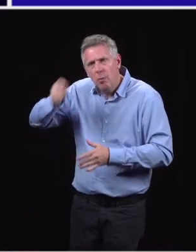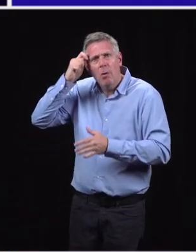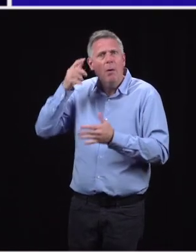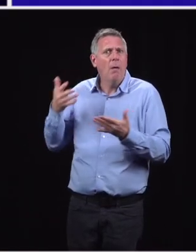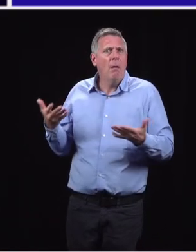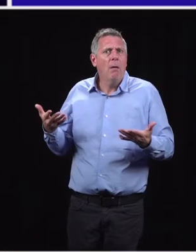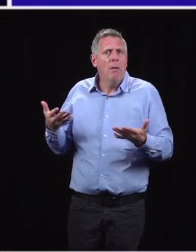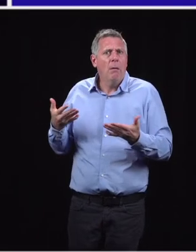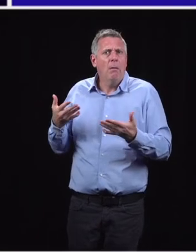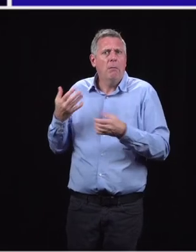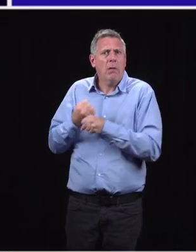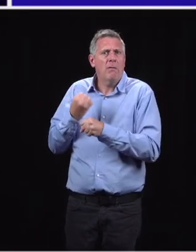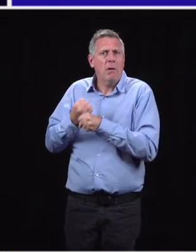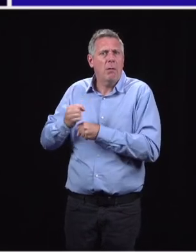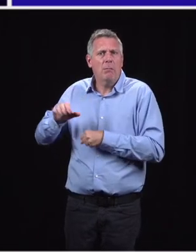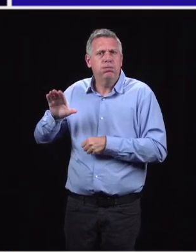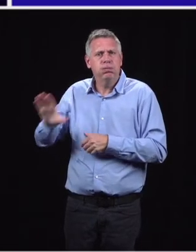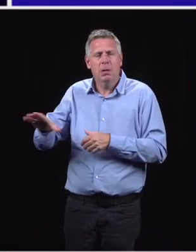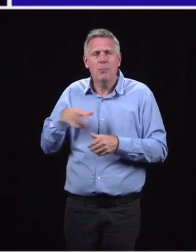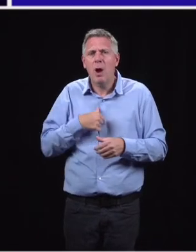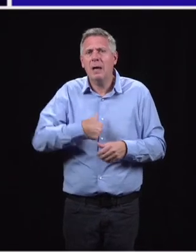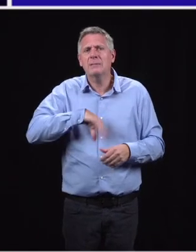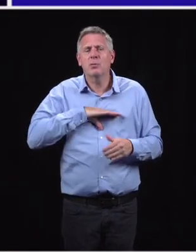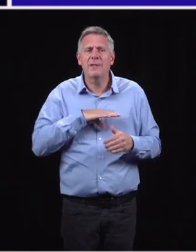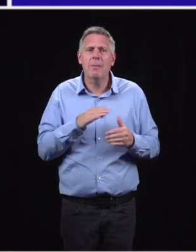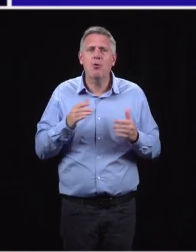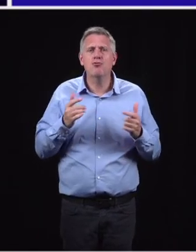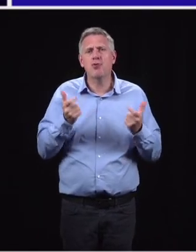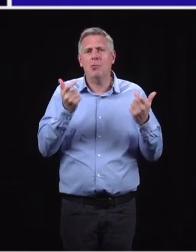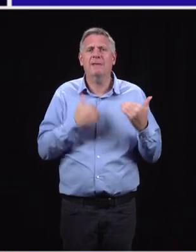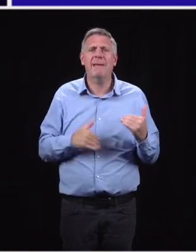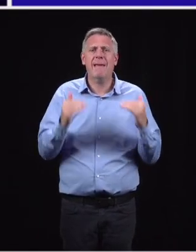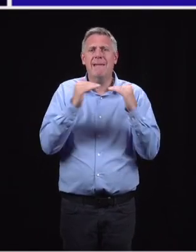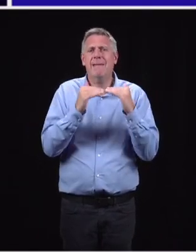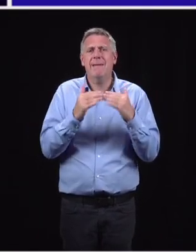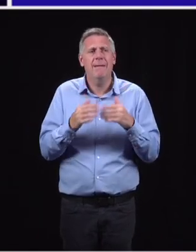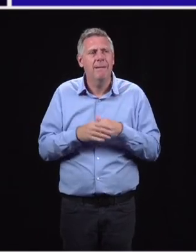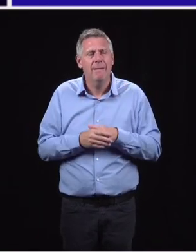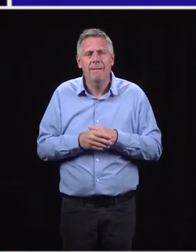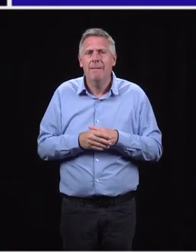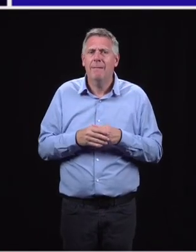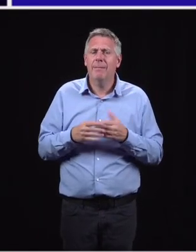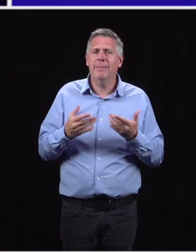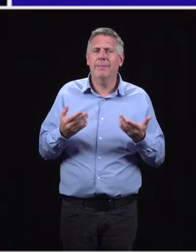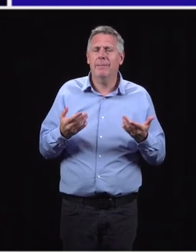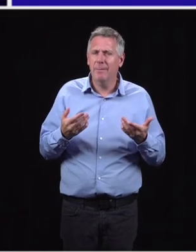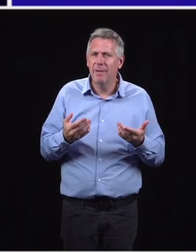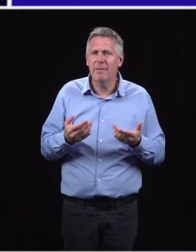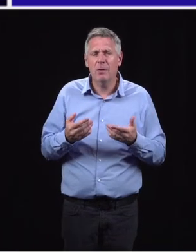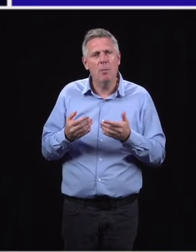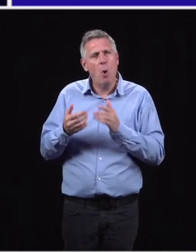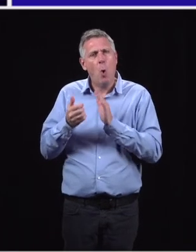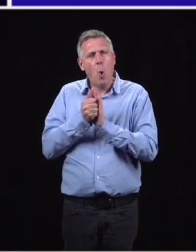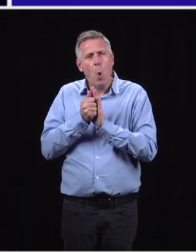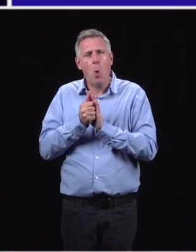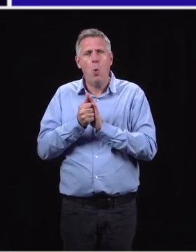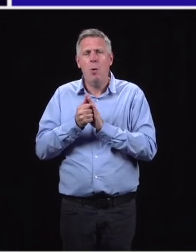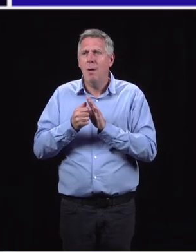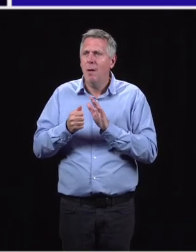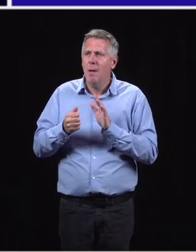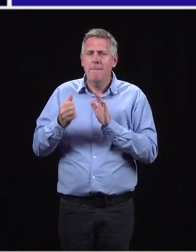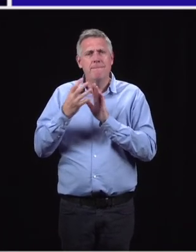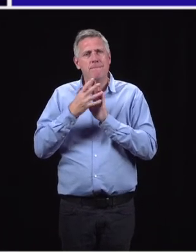et et moi je suis responsable égalité des chances vous l'avez dit et quand je vois l'énergie que les rôles modèles ont mis dans les